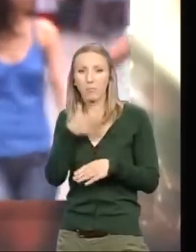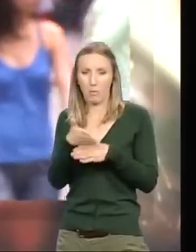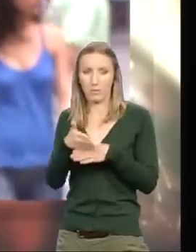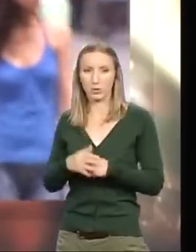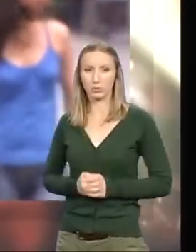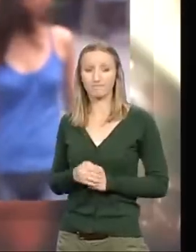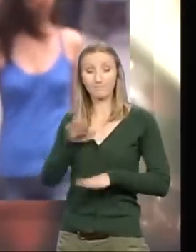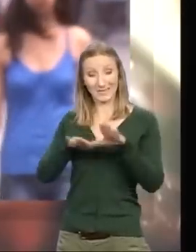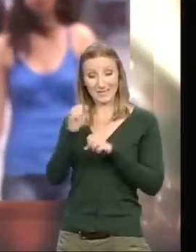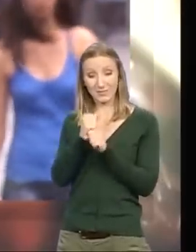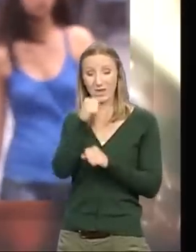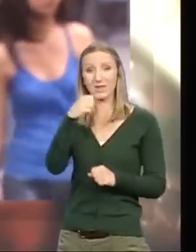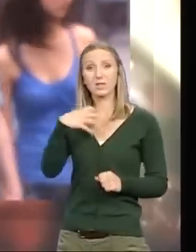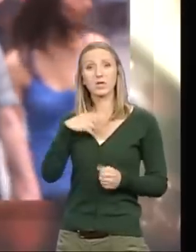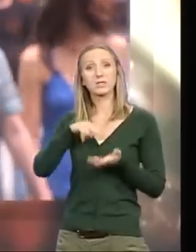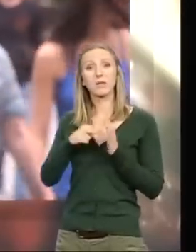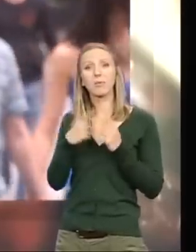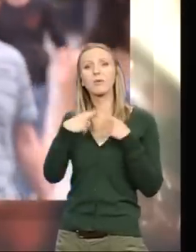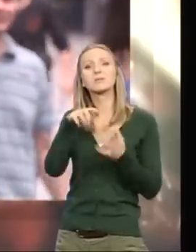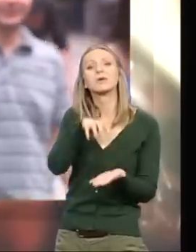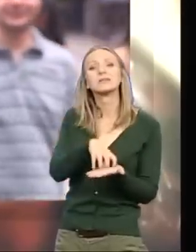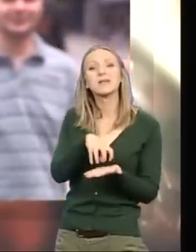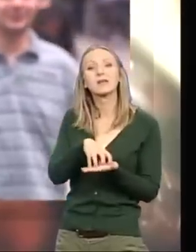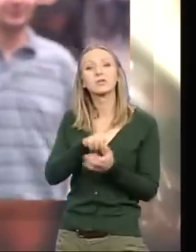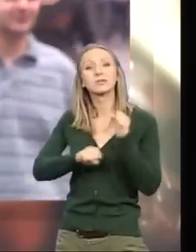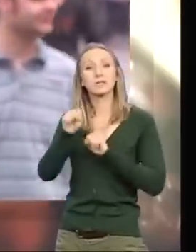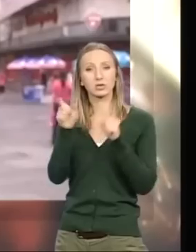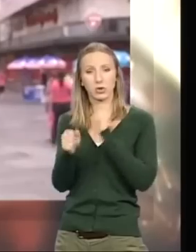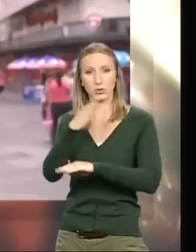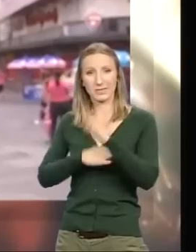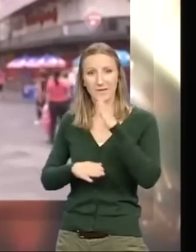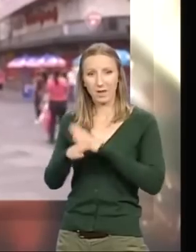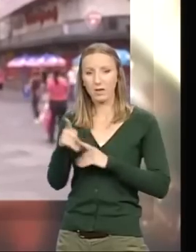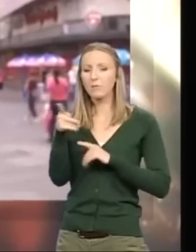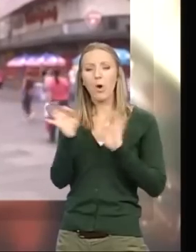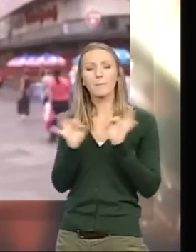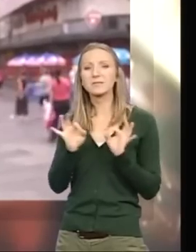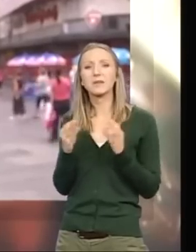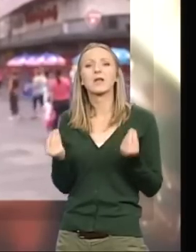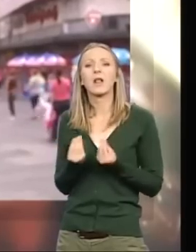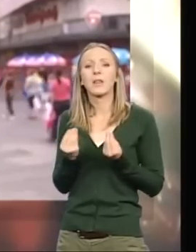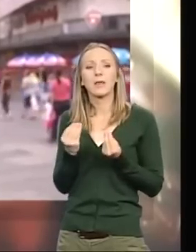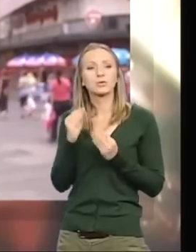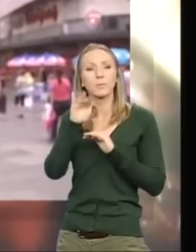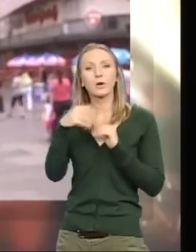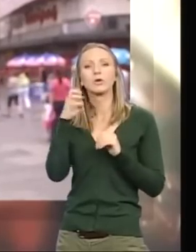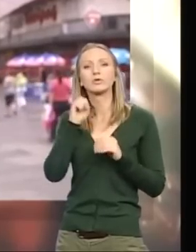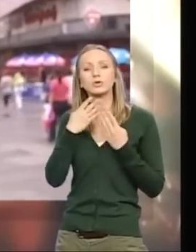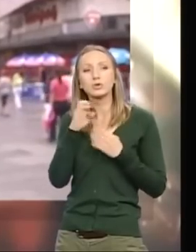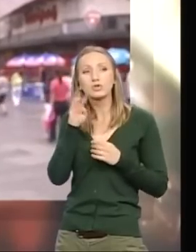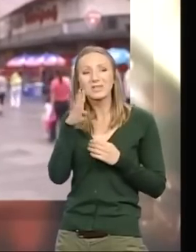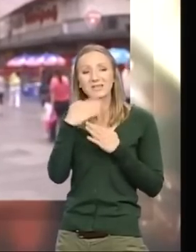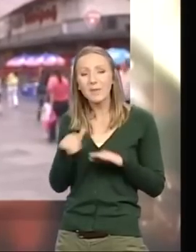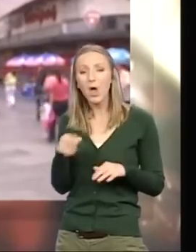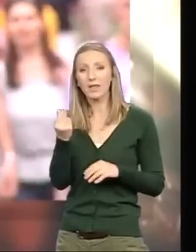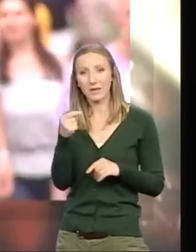Ministarstvo rada i socijalne politike, posebno sektor za zaštitu osoba sa invaliditetom, obezbedili su nešto više od 14 miliona dinara za